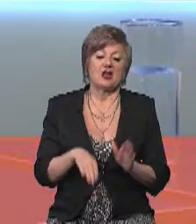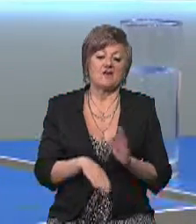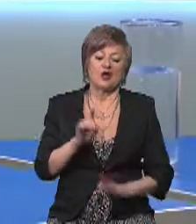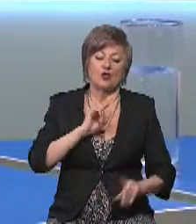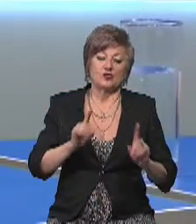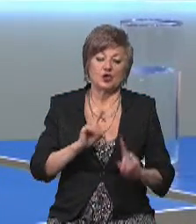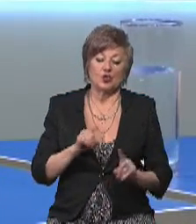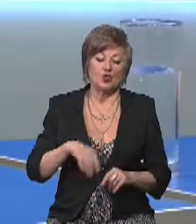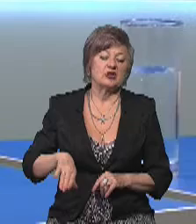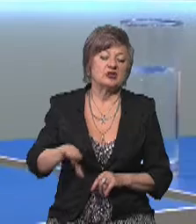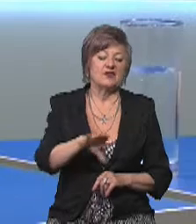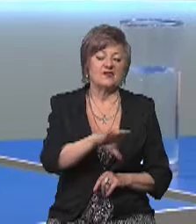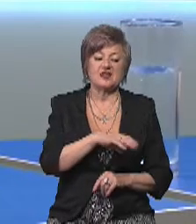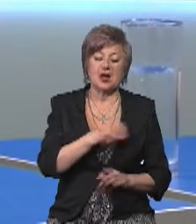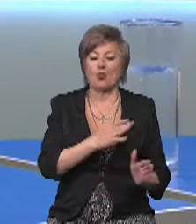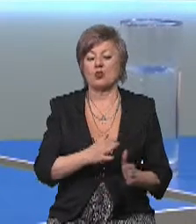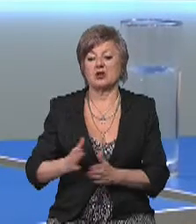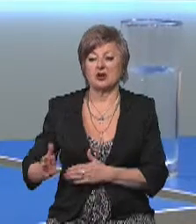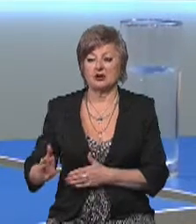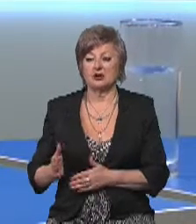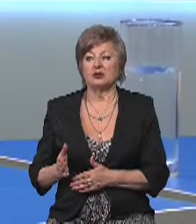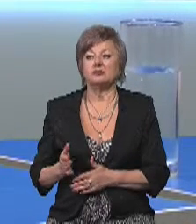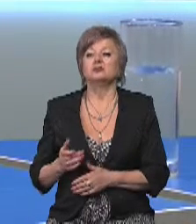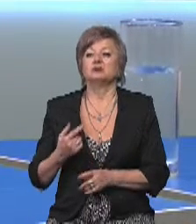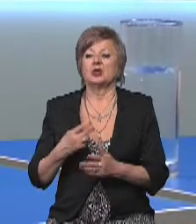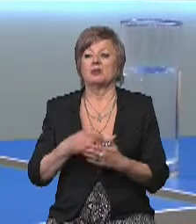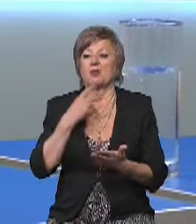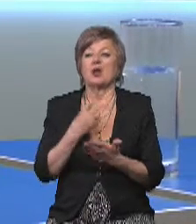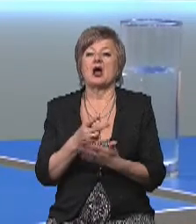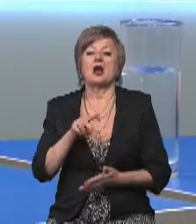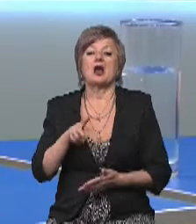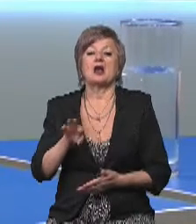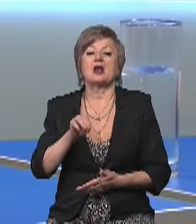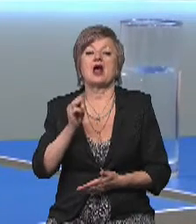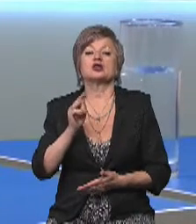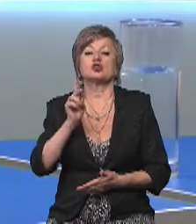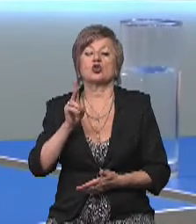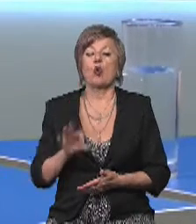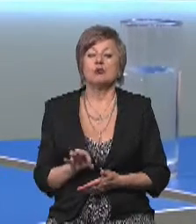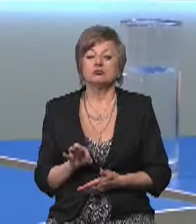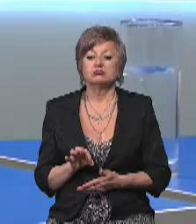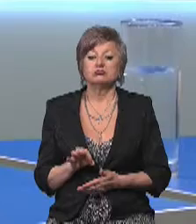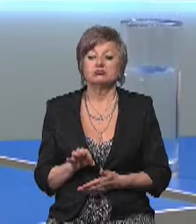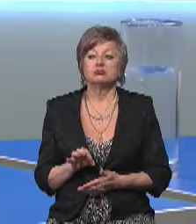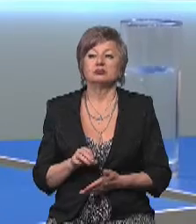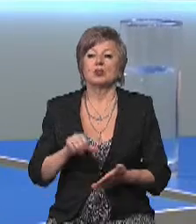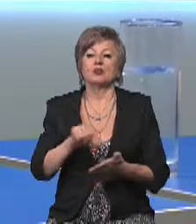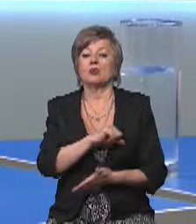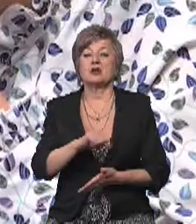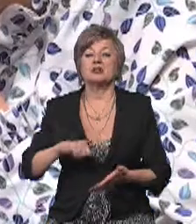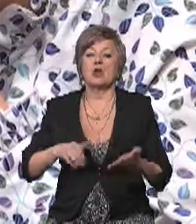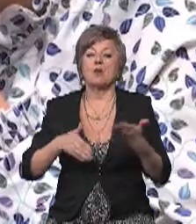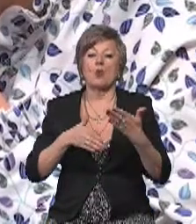Верховну Раду, і всіх підряд. Майстерно це демонстрував пан Ляшко, ми всі пам'ятаємо, представники